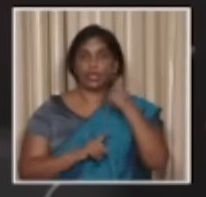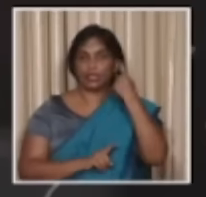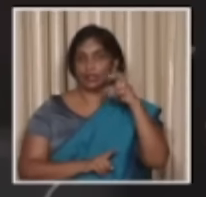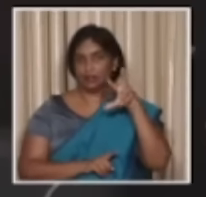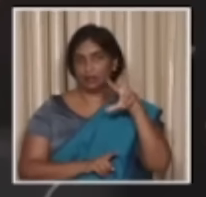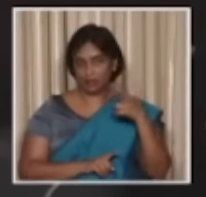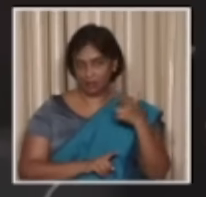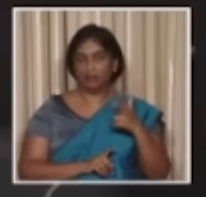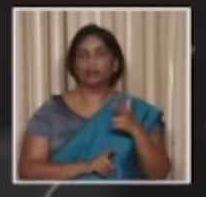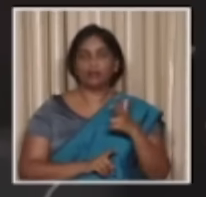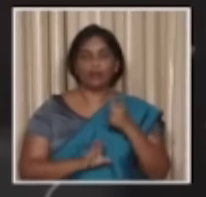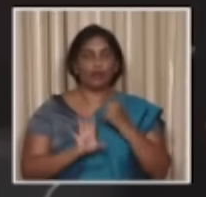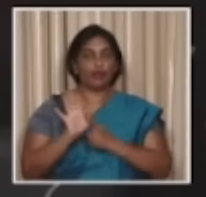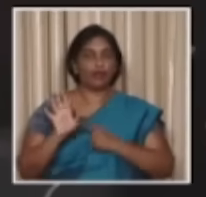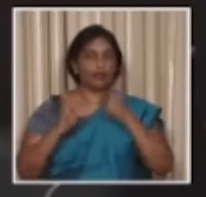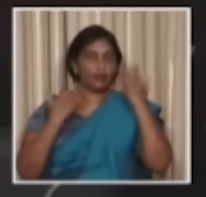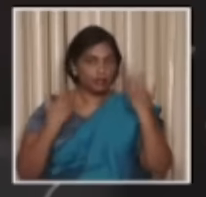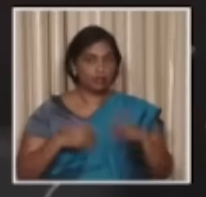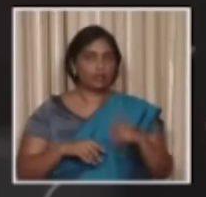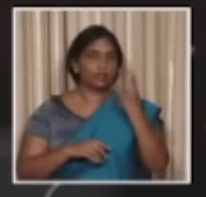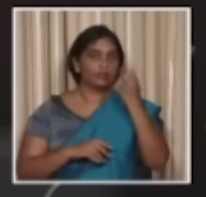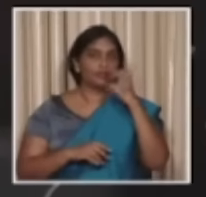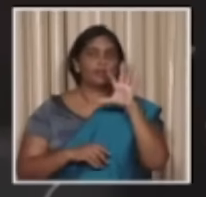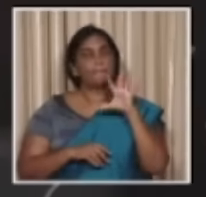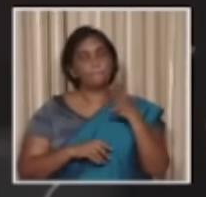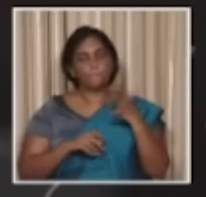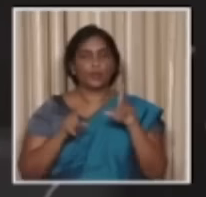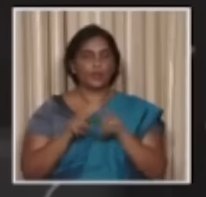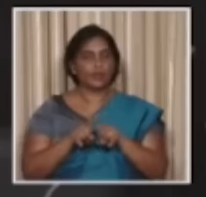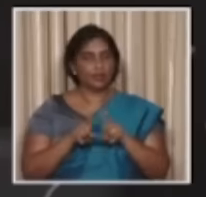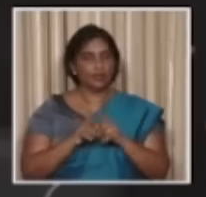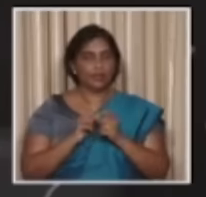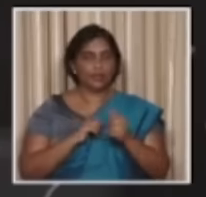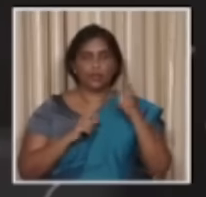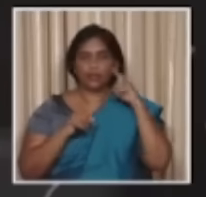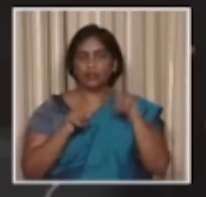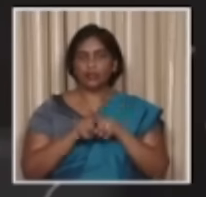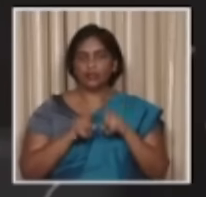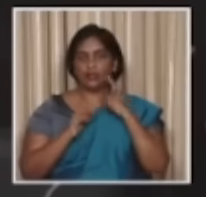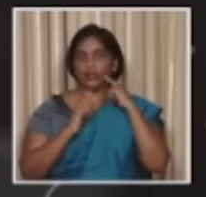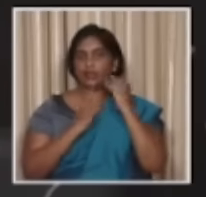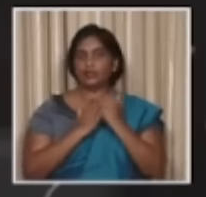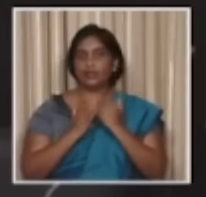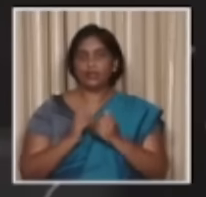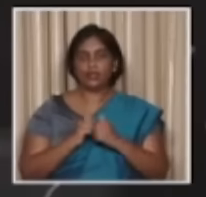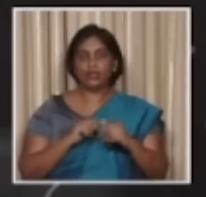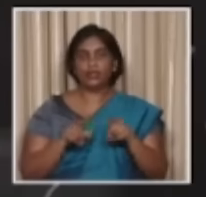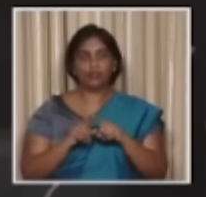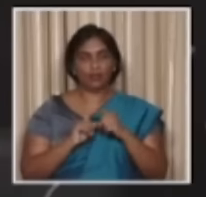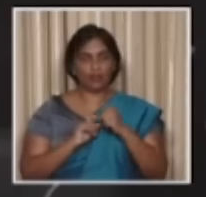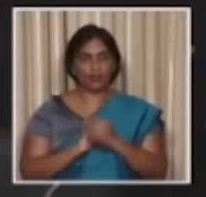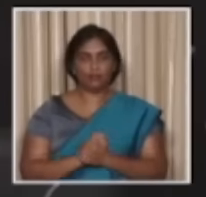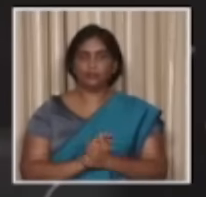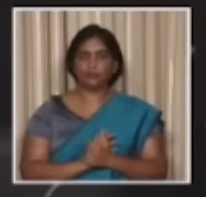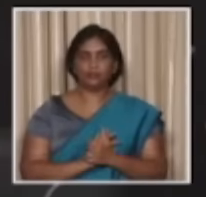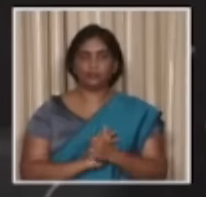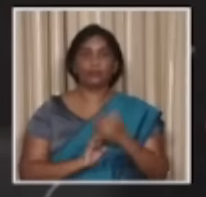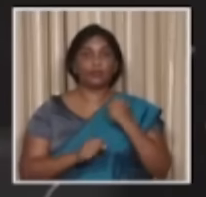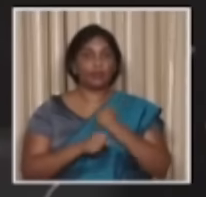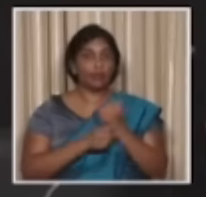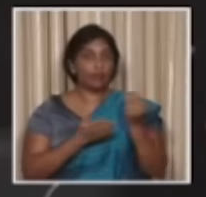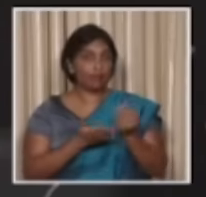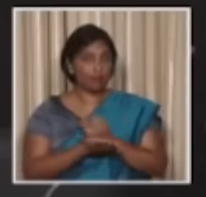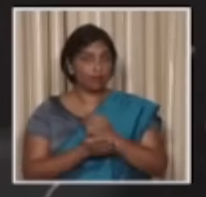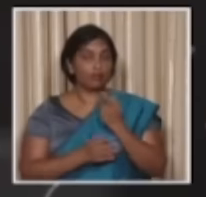1800යි. අවුරුද්ද ඉවරනකොට සමහරවිට 2500ක් පමණ වේවි. එතකොට කලින් වියදම් කර මුදලෙන් 4/1 රජය වෙන් කරන්නේ. ඒ